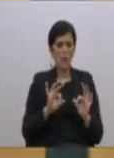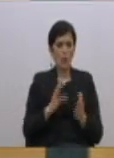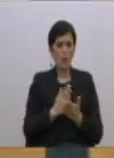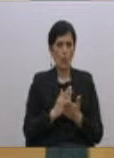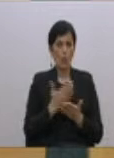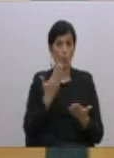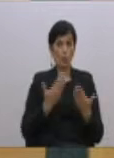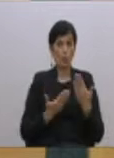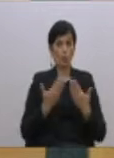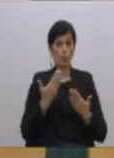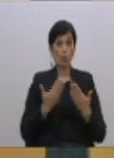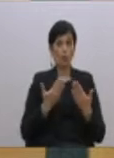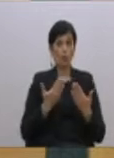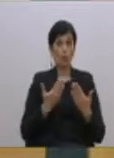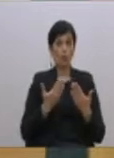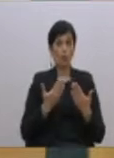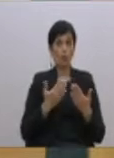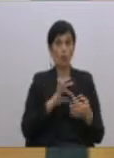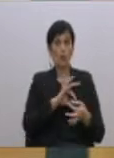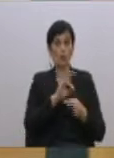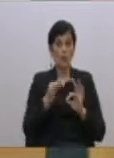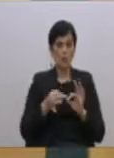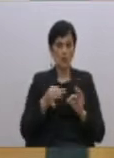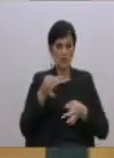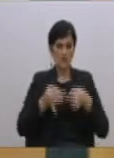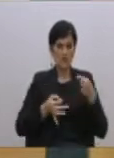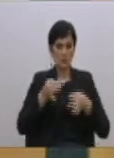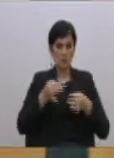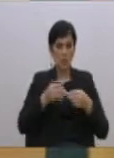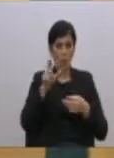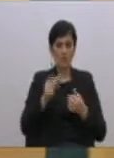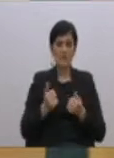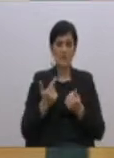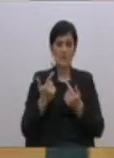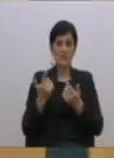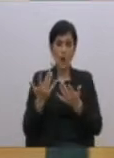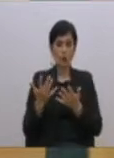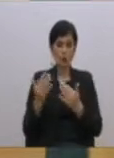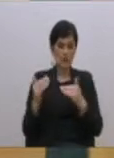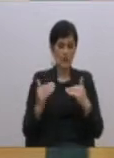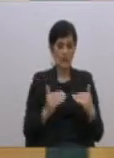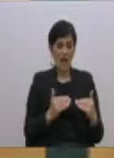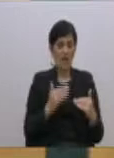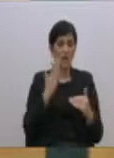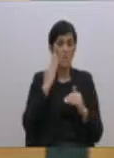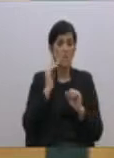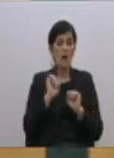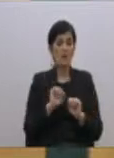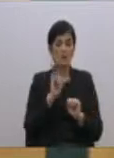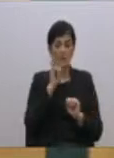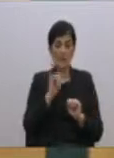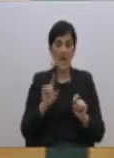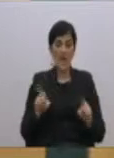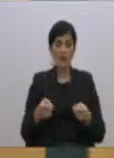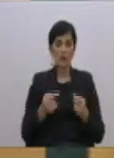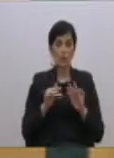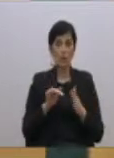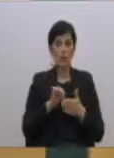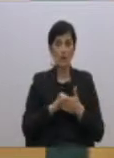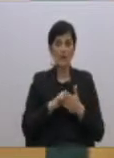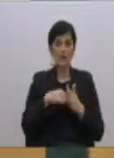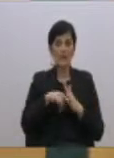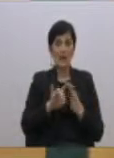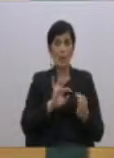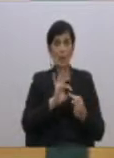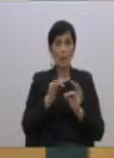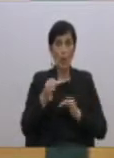tu ki concretul să se amartoși, mă să martă raudenul banac, lebia, dar marța geleba verhorție deba, imis gamurum, concretul